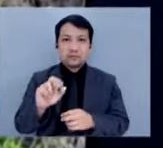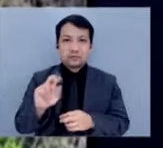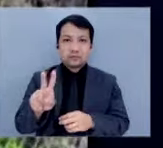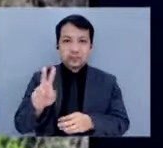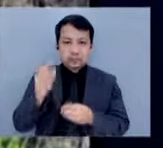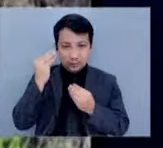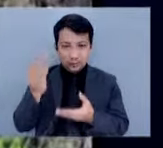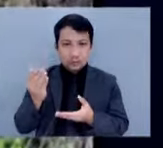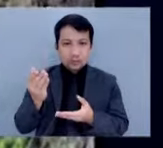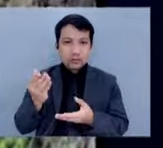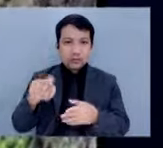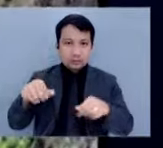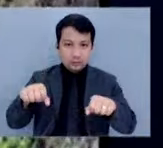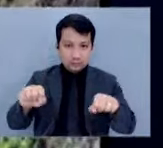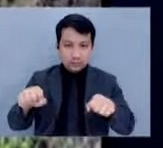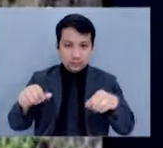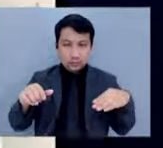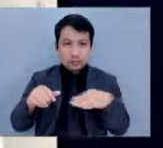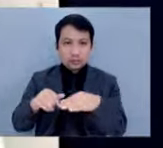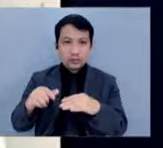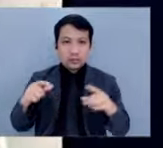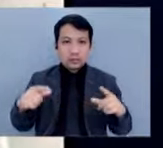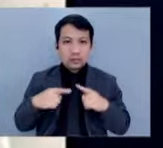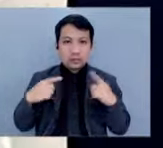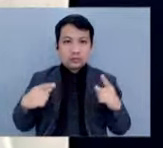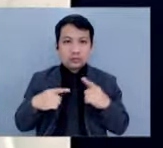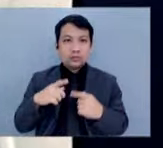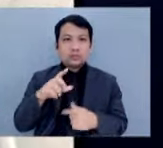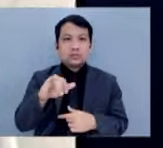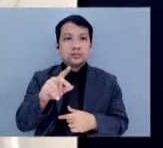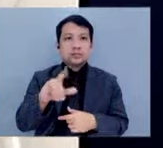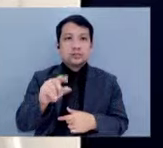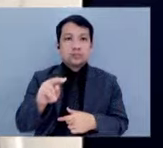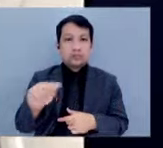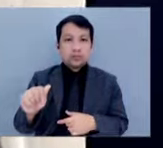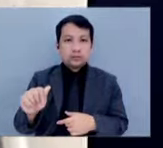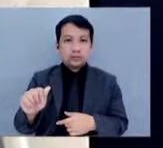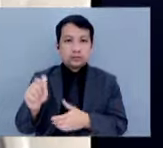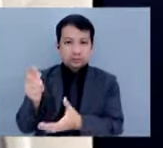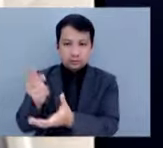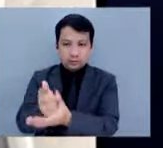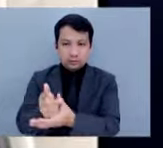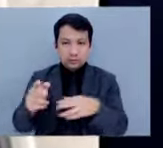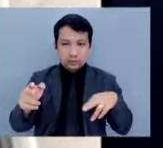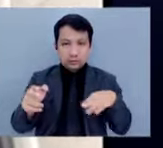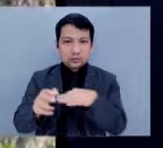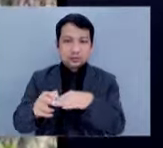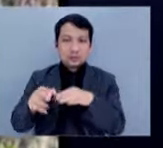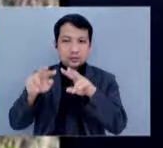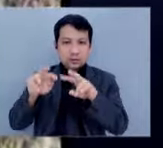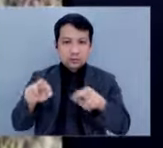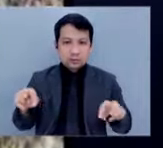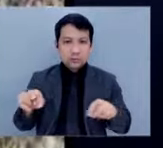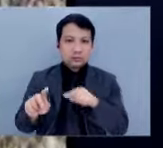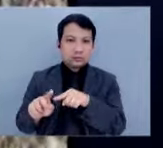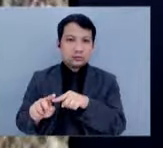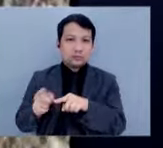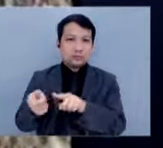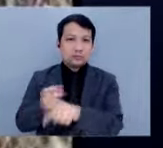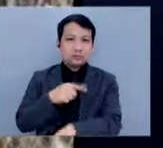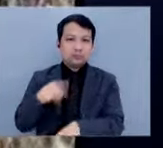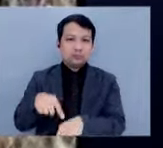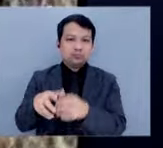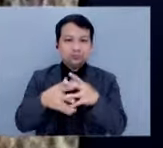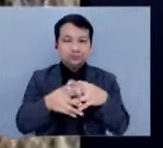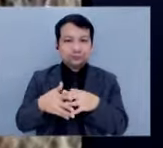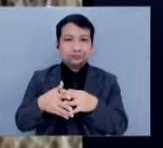nakaparadang tricycle sa Siniloan, Laguna kahapon. Nadamay ang nakaparadang motor. Batay sa investigasyon, galing sa outing sa